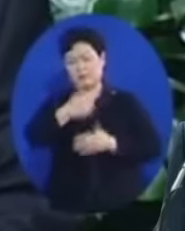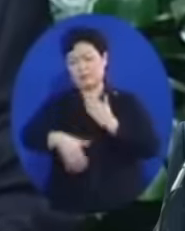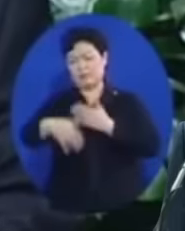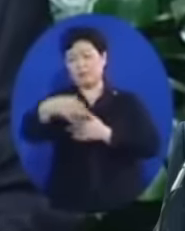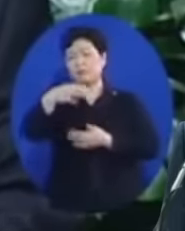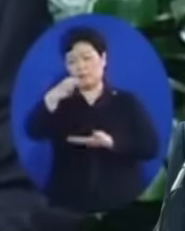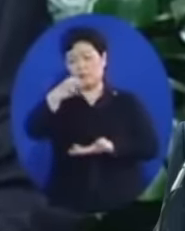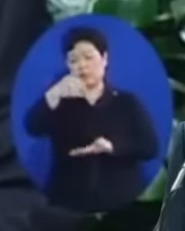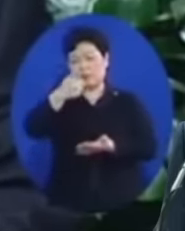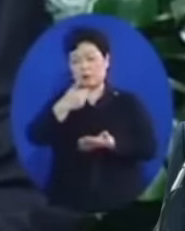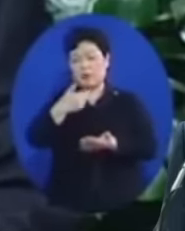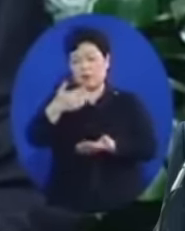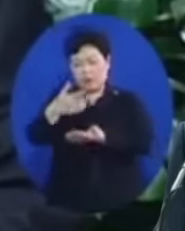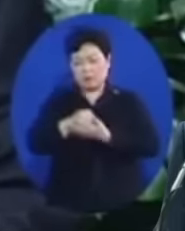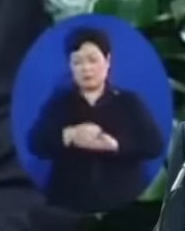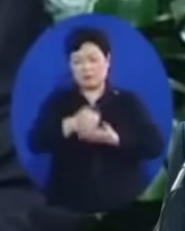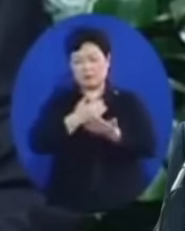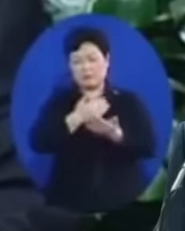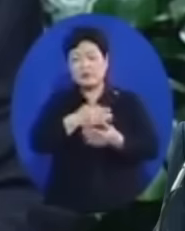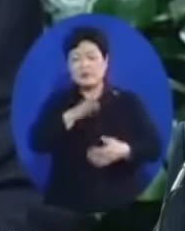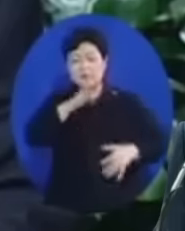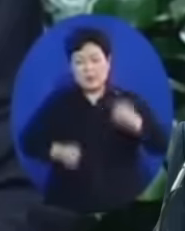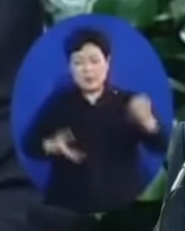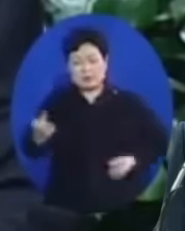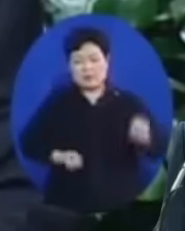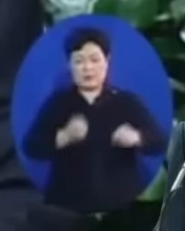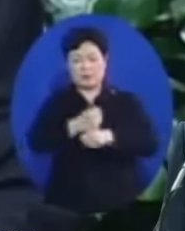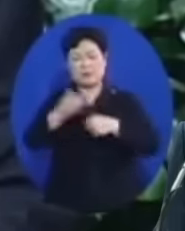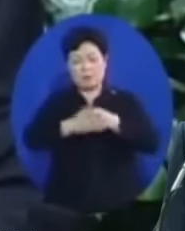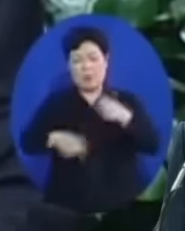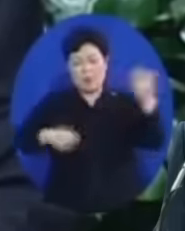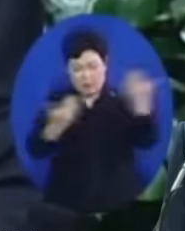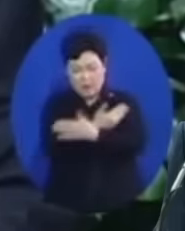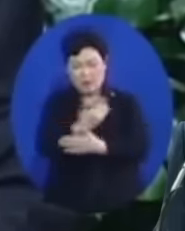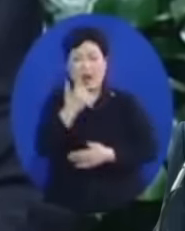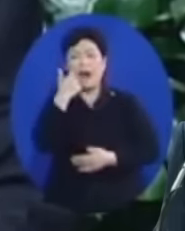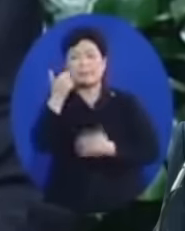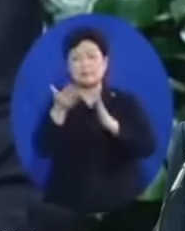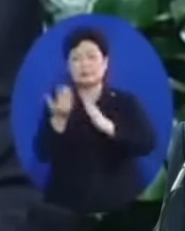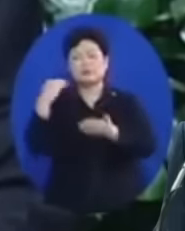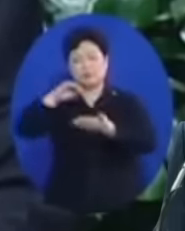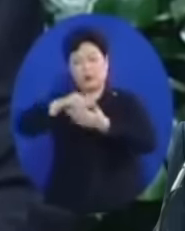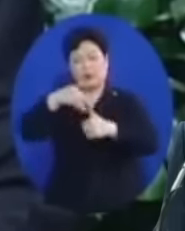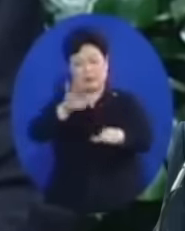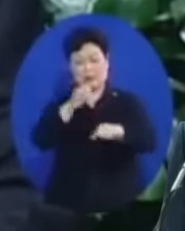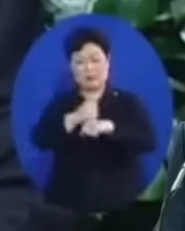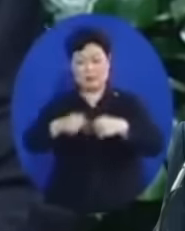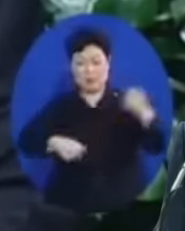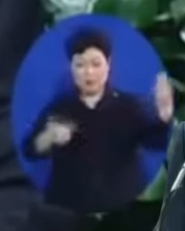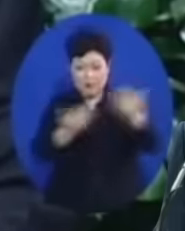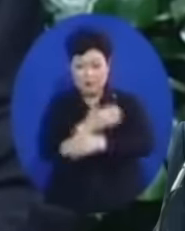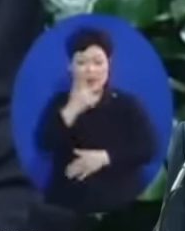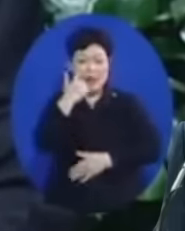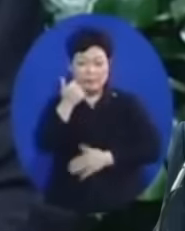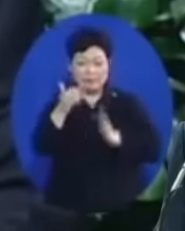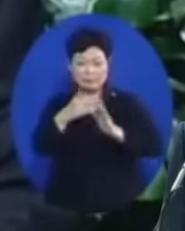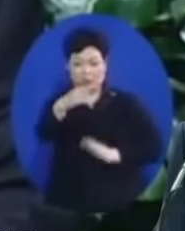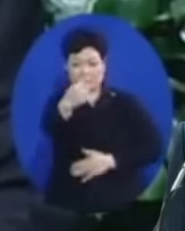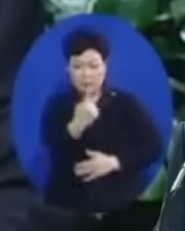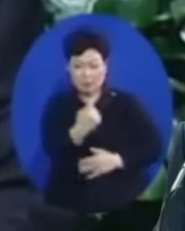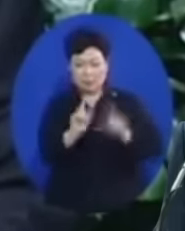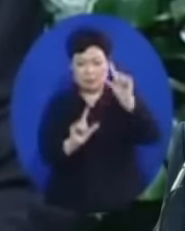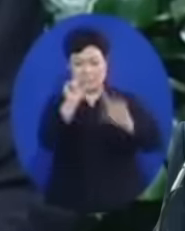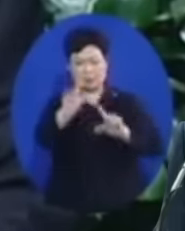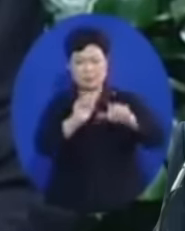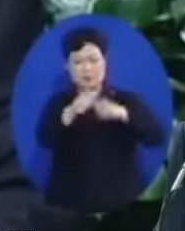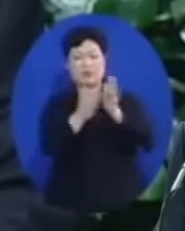방탕했기 때문에 결국 이와 같이 되었구나. 회개하고 돌아가자. 그래서 그가 회개하고 아버지로 돌아오는 장면이